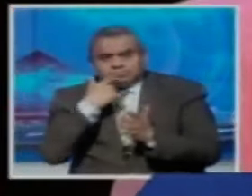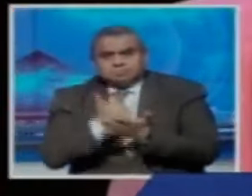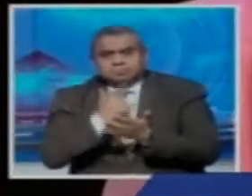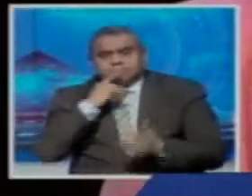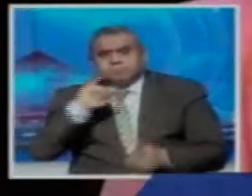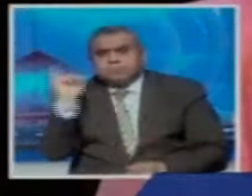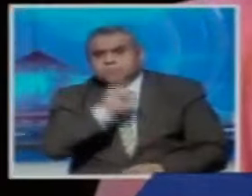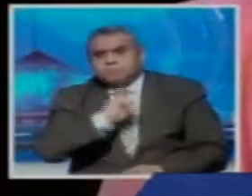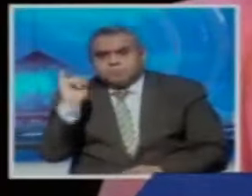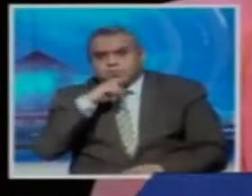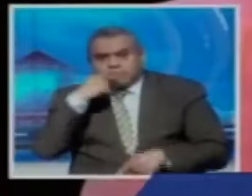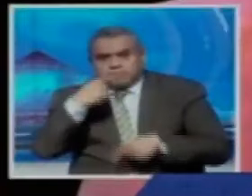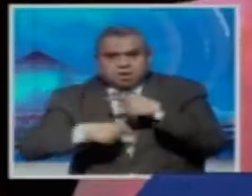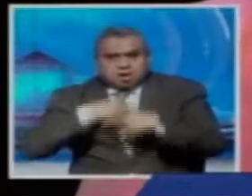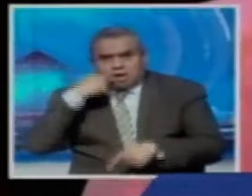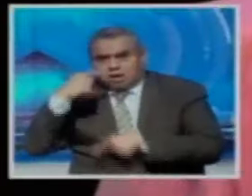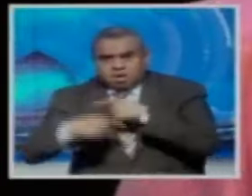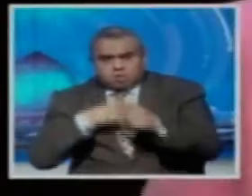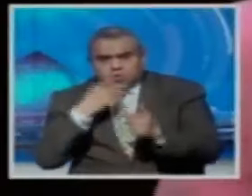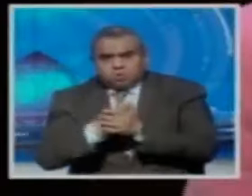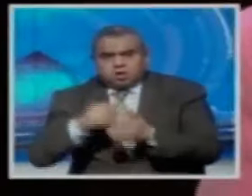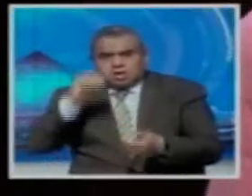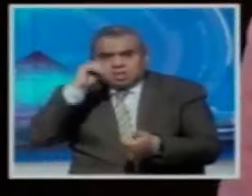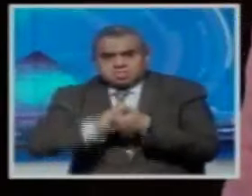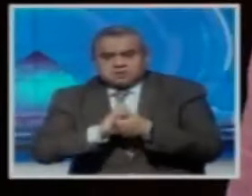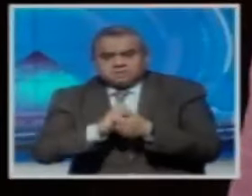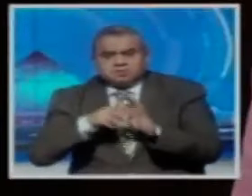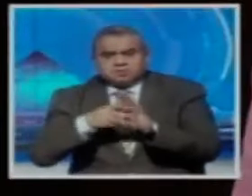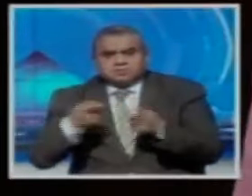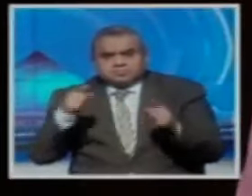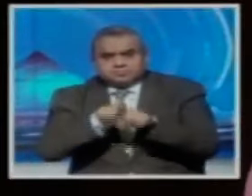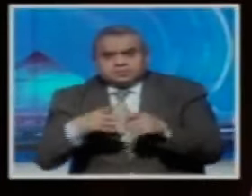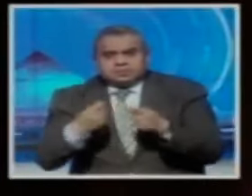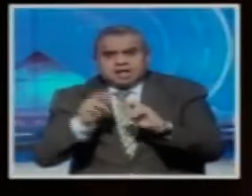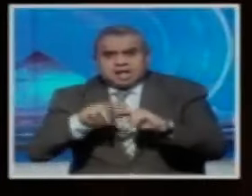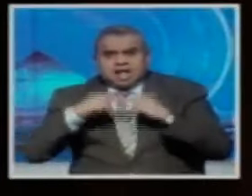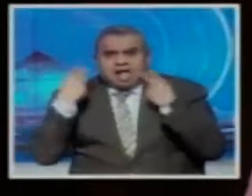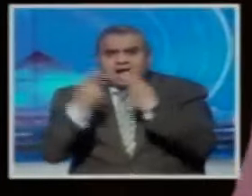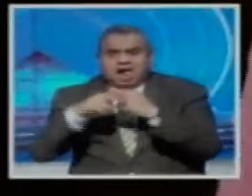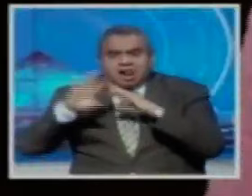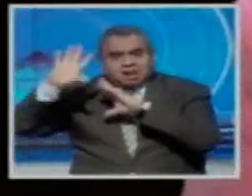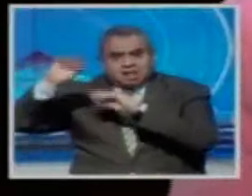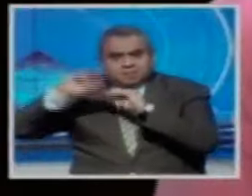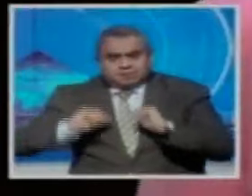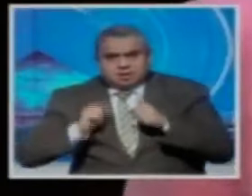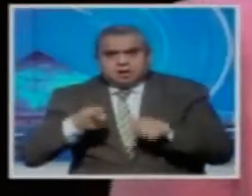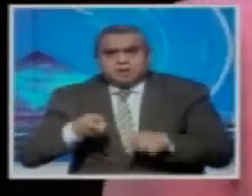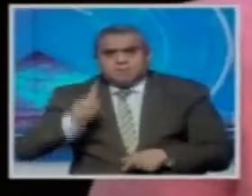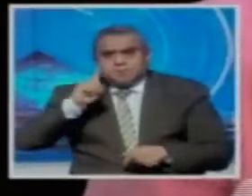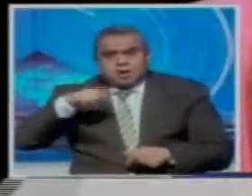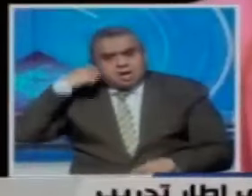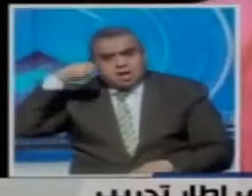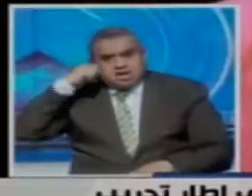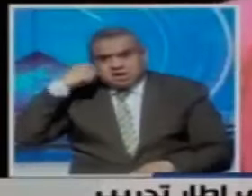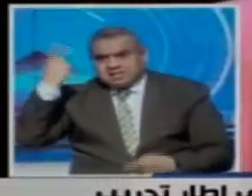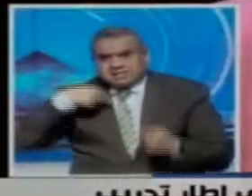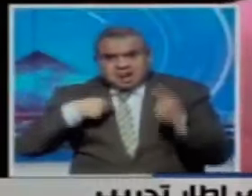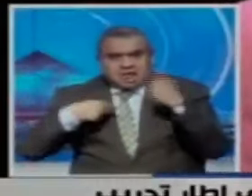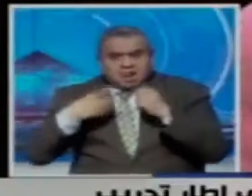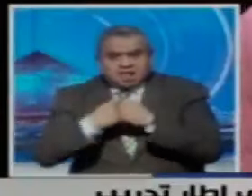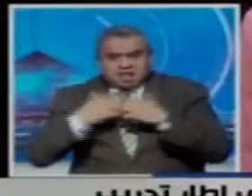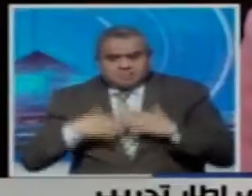احنا نبقى على طول متفقين ومتوافقين مع العالم، خاصة في مبادرات الرئاسية للنهوض